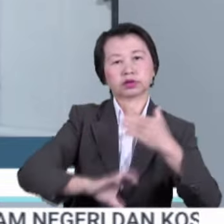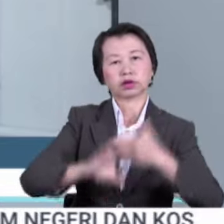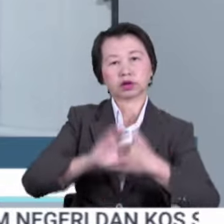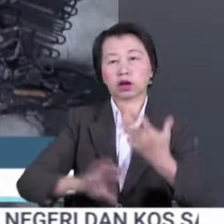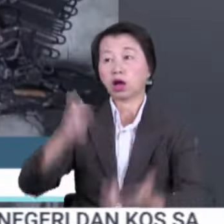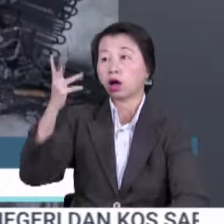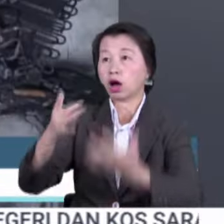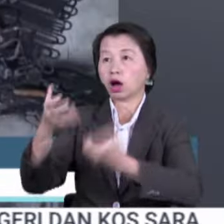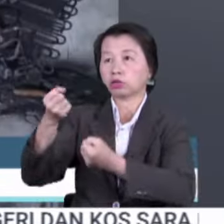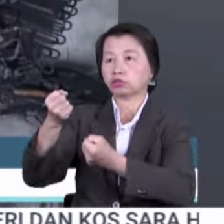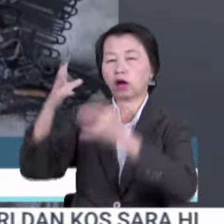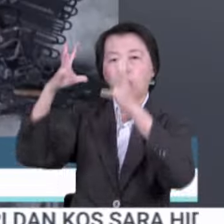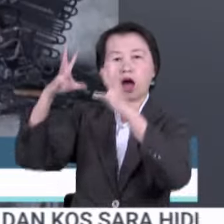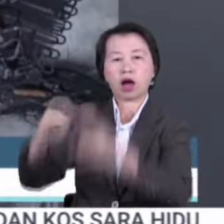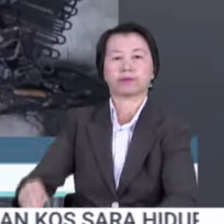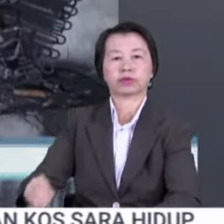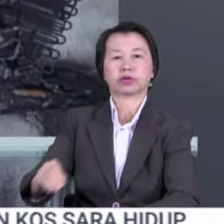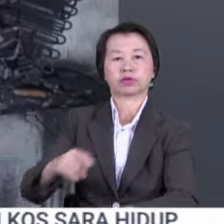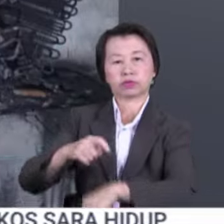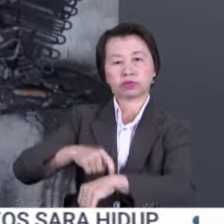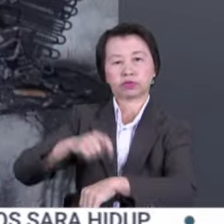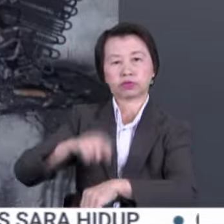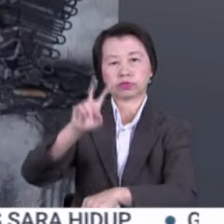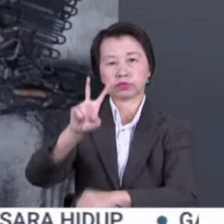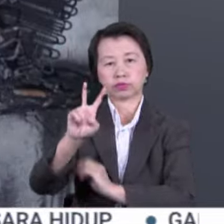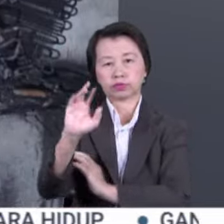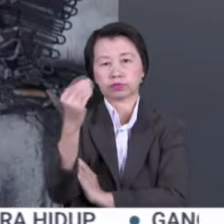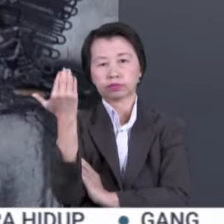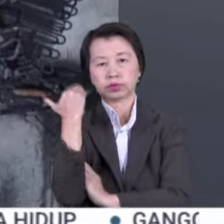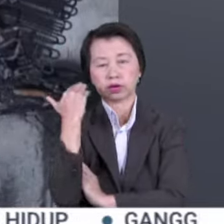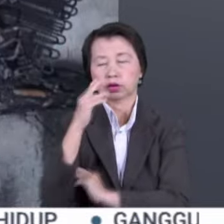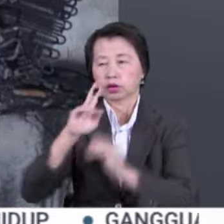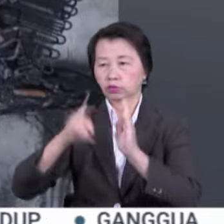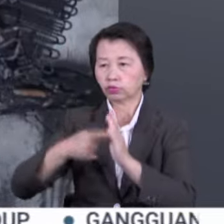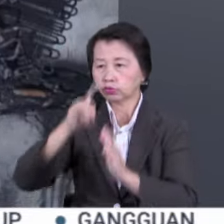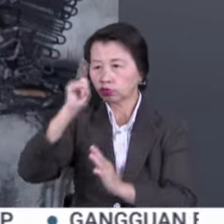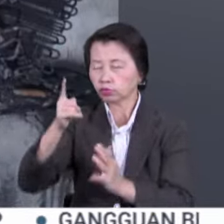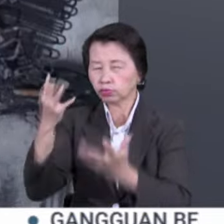berjaya dipadamkan sepenuhnya sekitar pukul 2 pagi